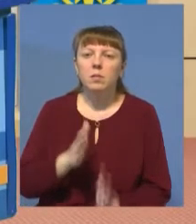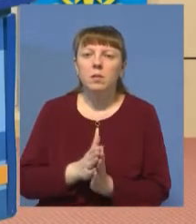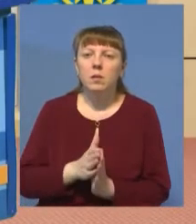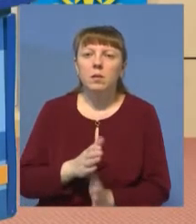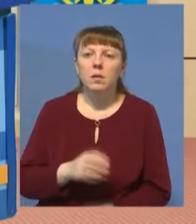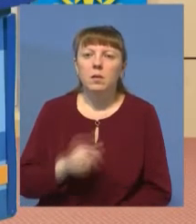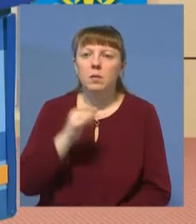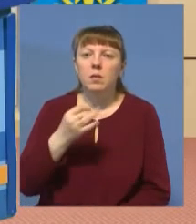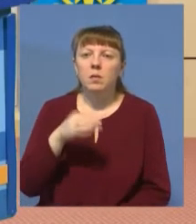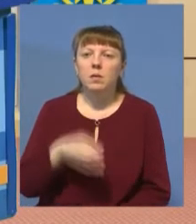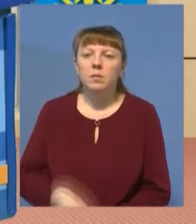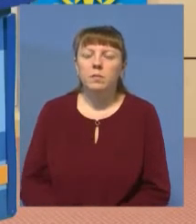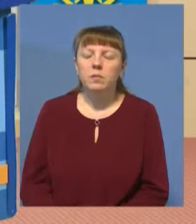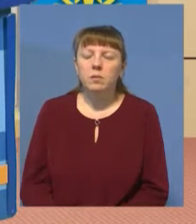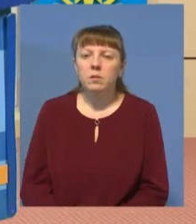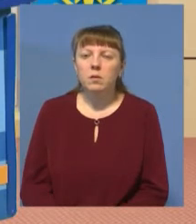они